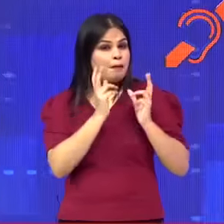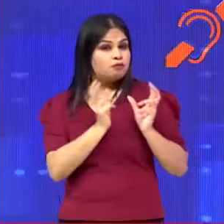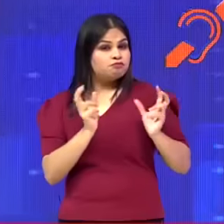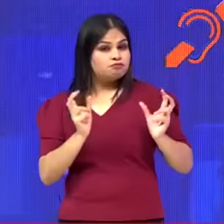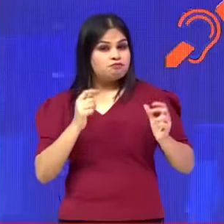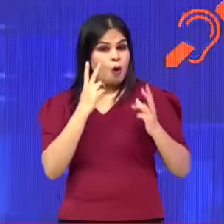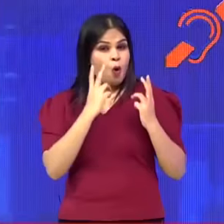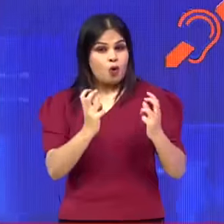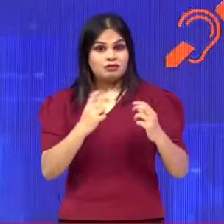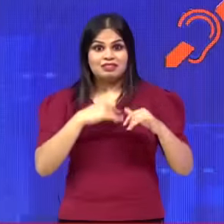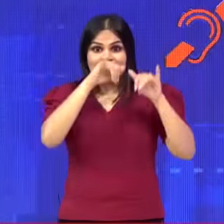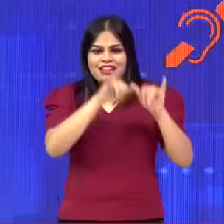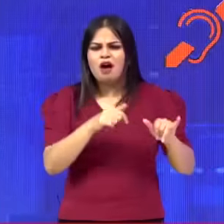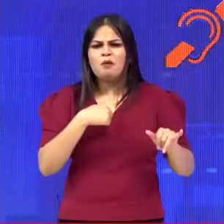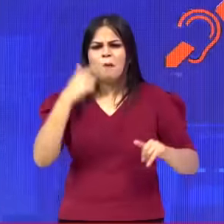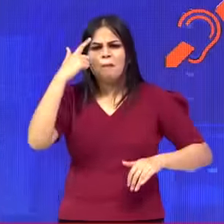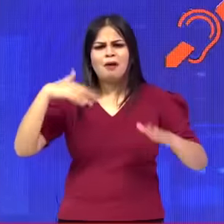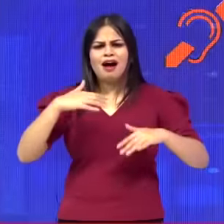नो।